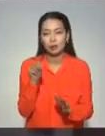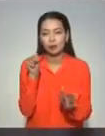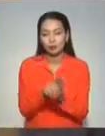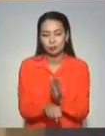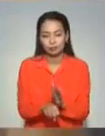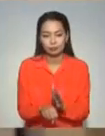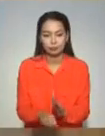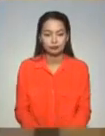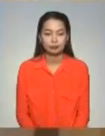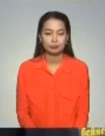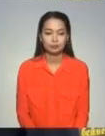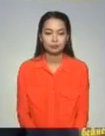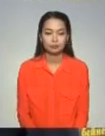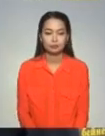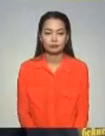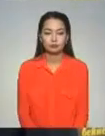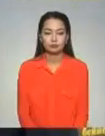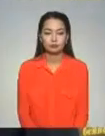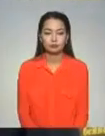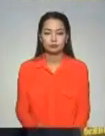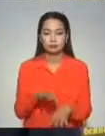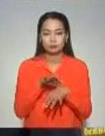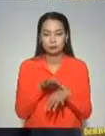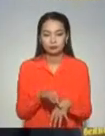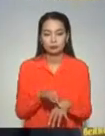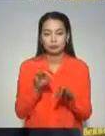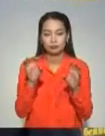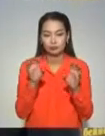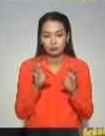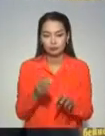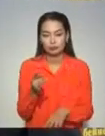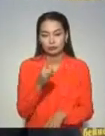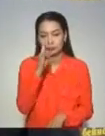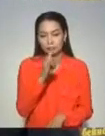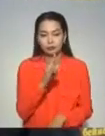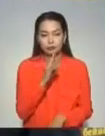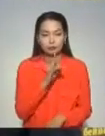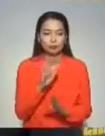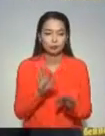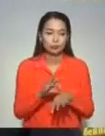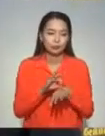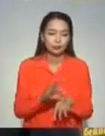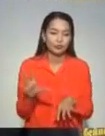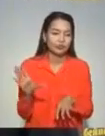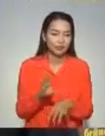на убийство». В ходе следствия, в соответствии с законодательством Республики Казахстан, будут проведены